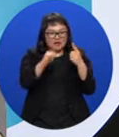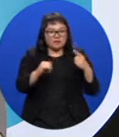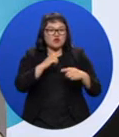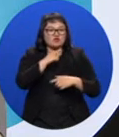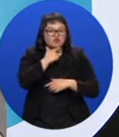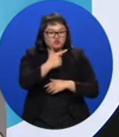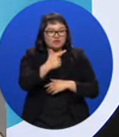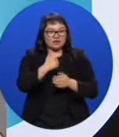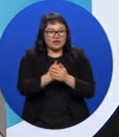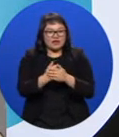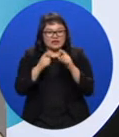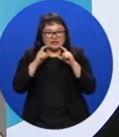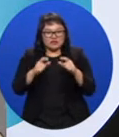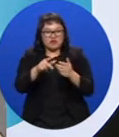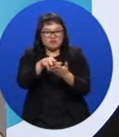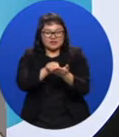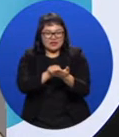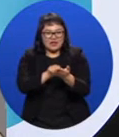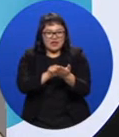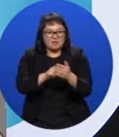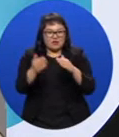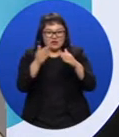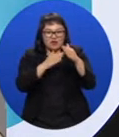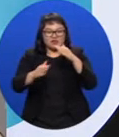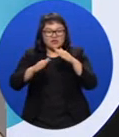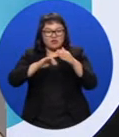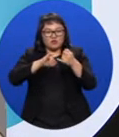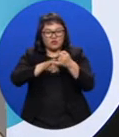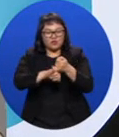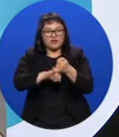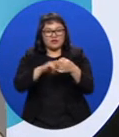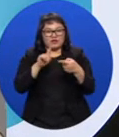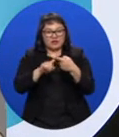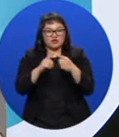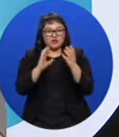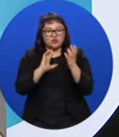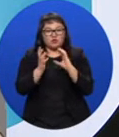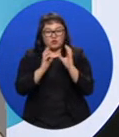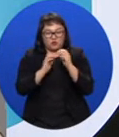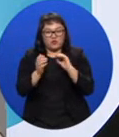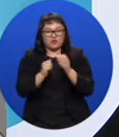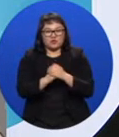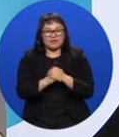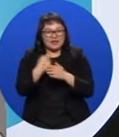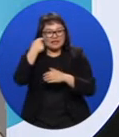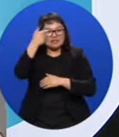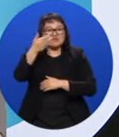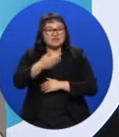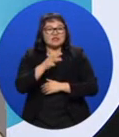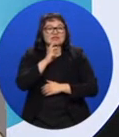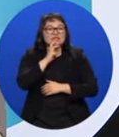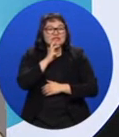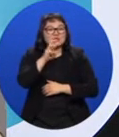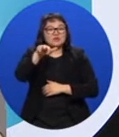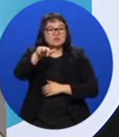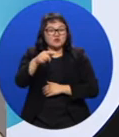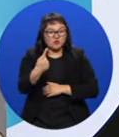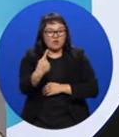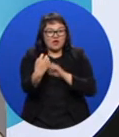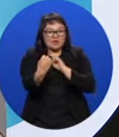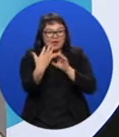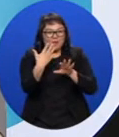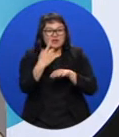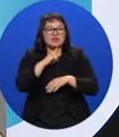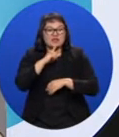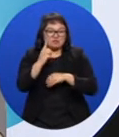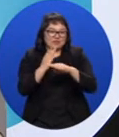쥐고 지역 현안이나 정책, 공약 등에 대해서 토론을 진행하면 됩니다. 가급적 질문은 30초, 답변과 반론은